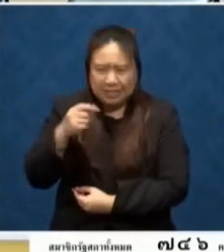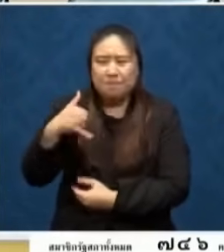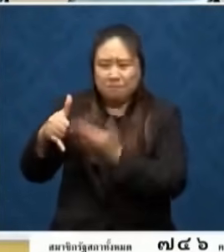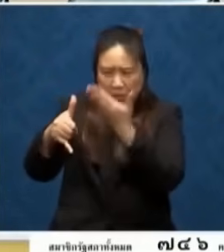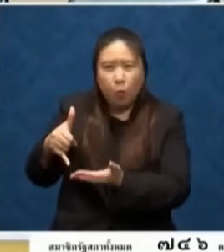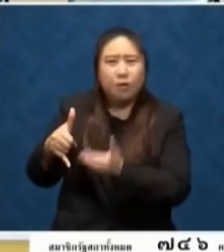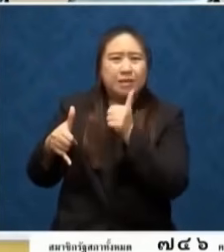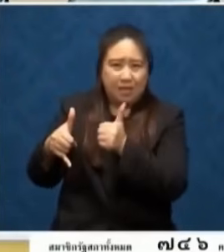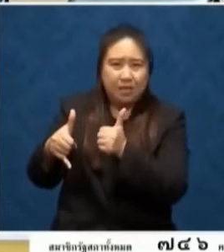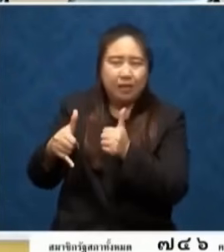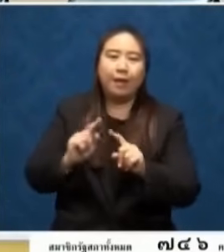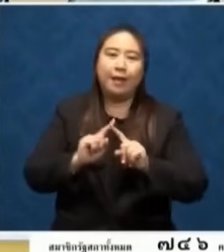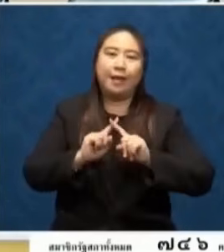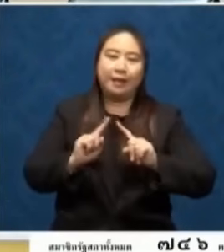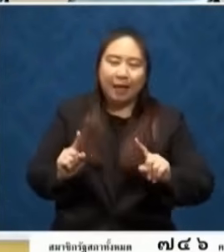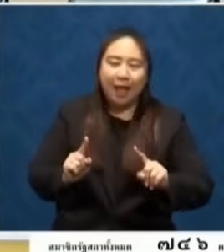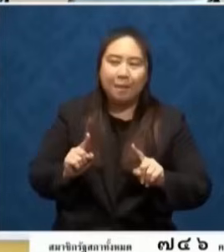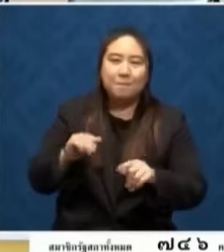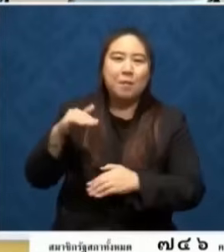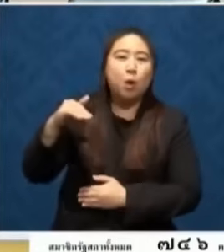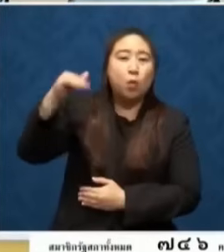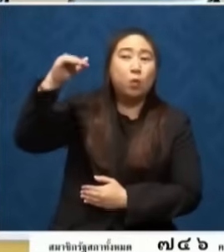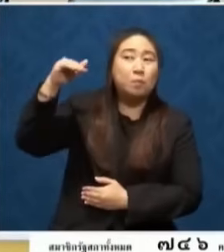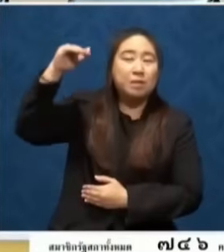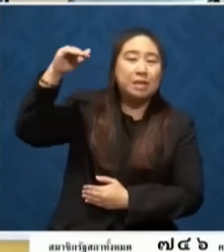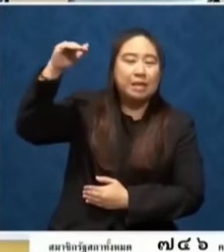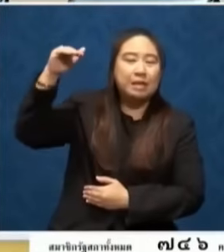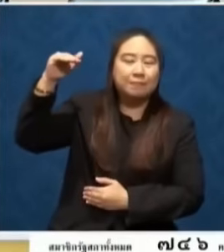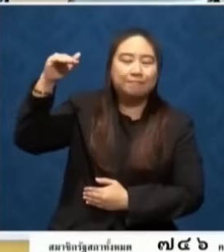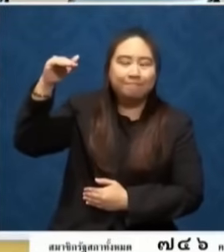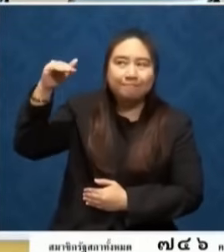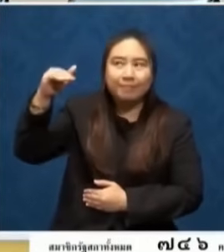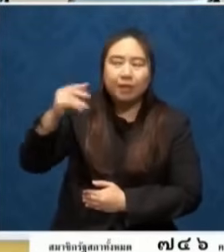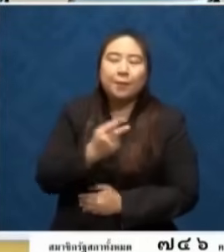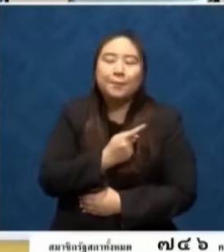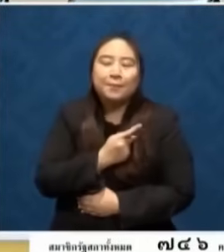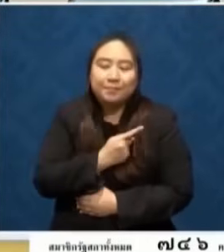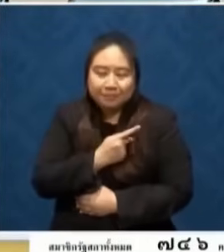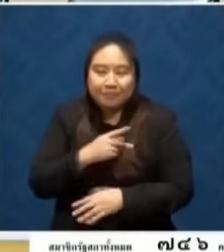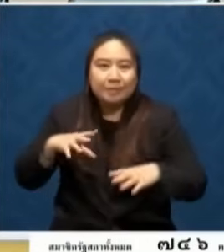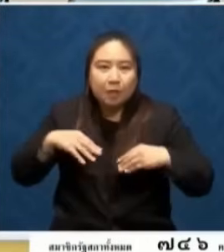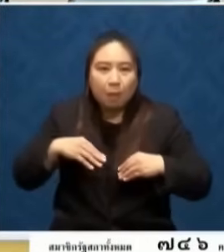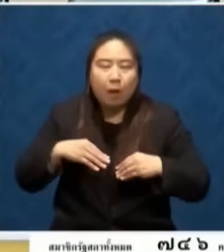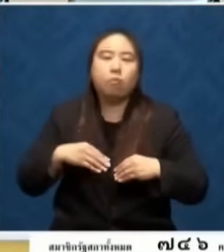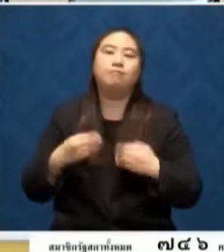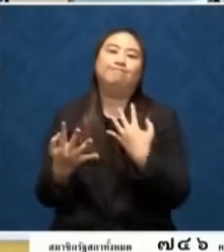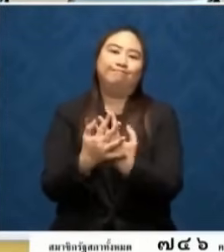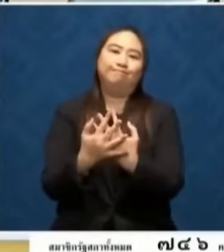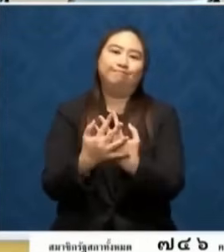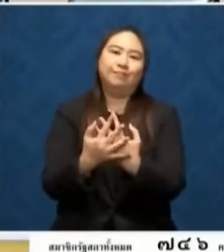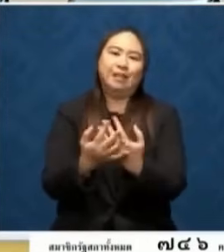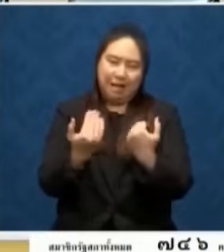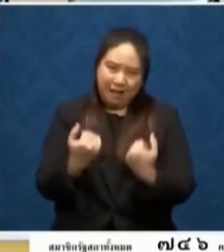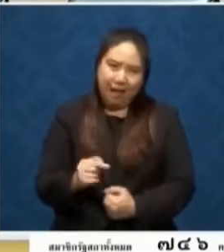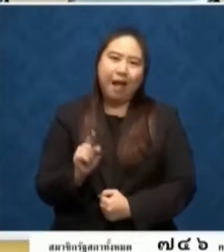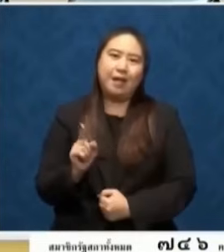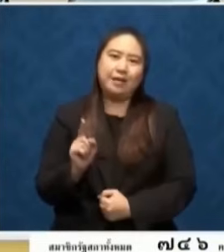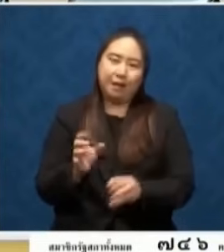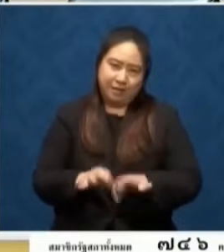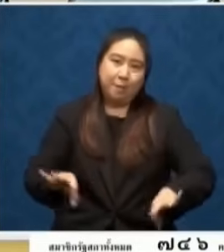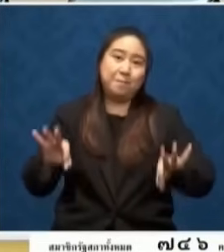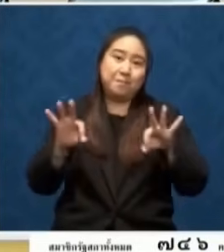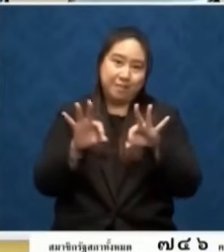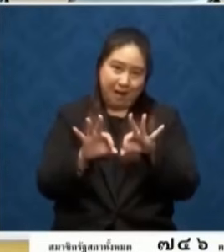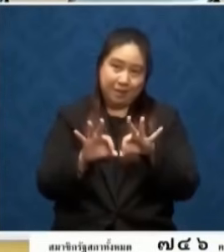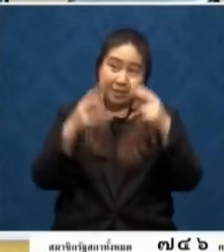แต่เพราะเกรงใจลูกพี่ก็มีอันเป็นไปอย่างน่าเสียดายบทเรียนเหล่านี้เป็นบทเรียนที่มีค่ายิ่งสำหรับท่าน